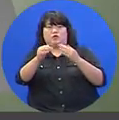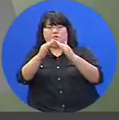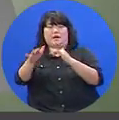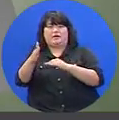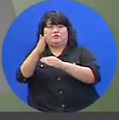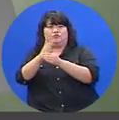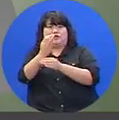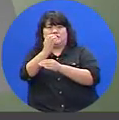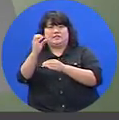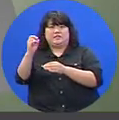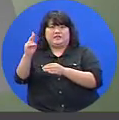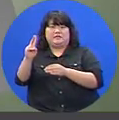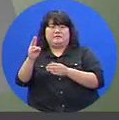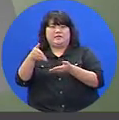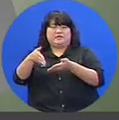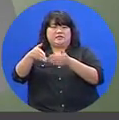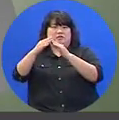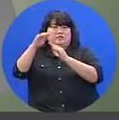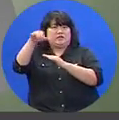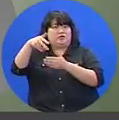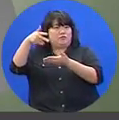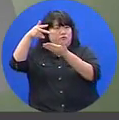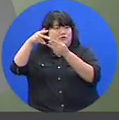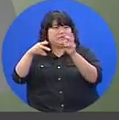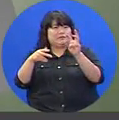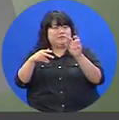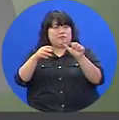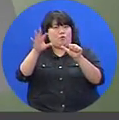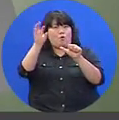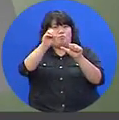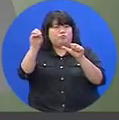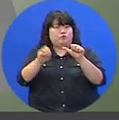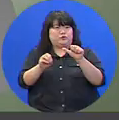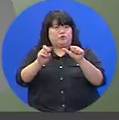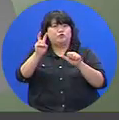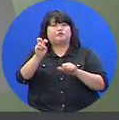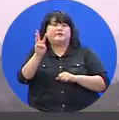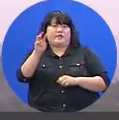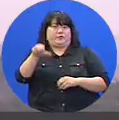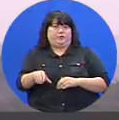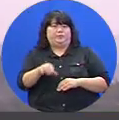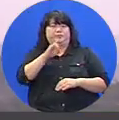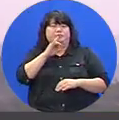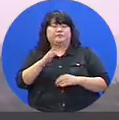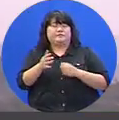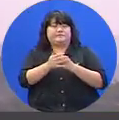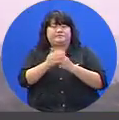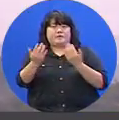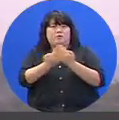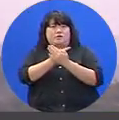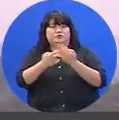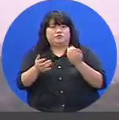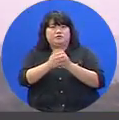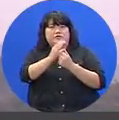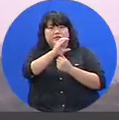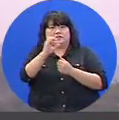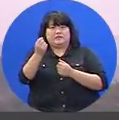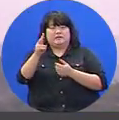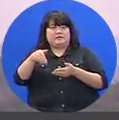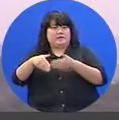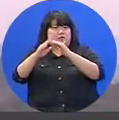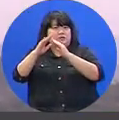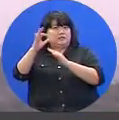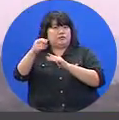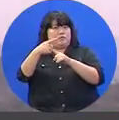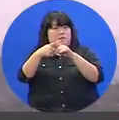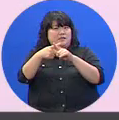가운데 CCTV를 설치해 준 곳은 35%인 23곳에 그쳤습니다. 완주군은 CCTV 설치 비용의